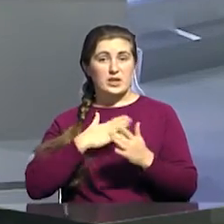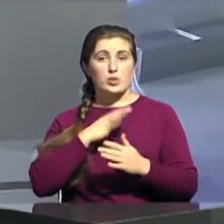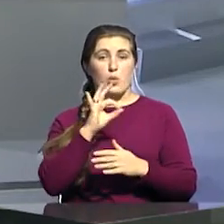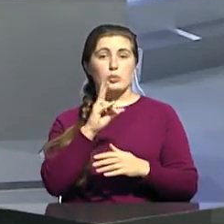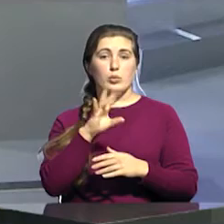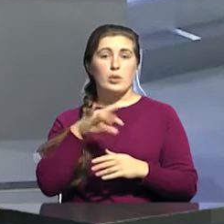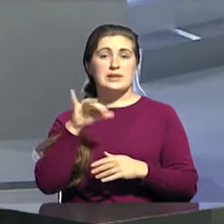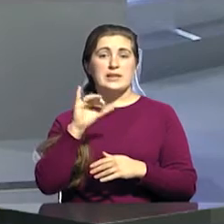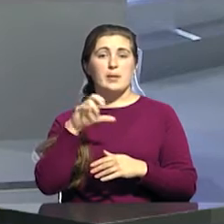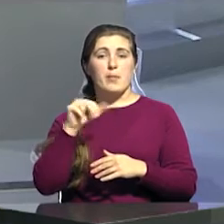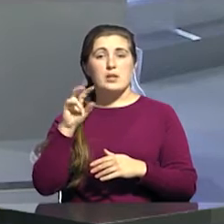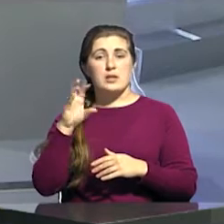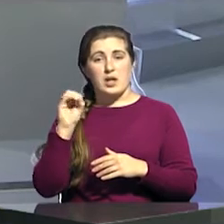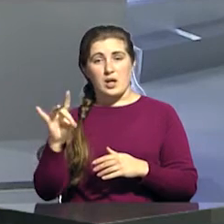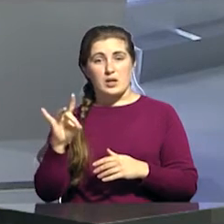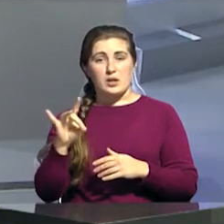онкодиспансера,